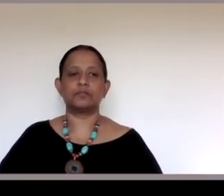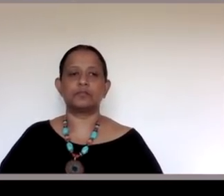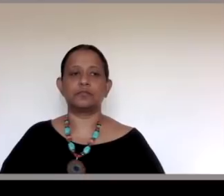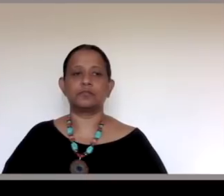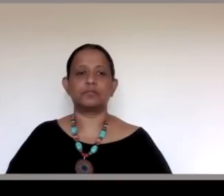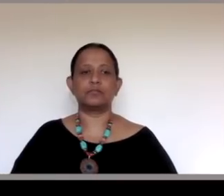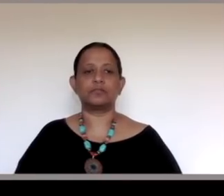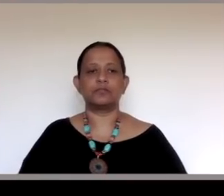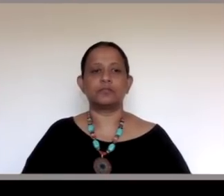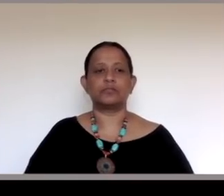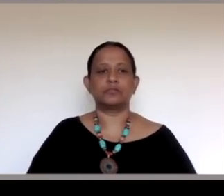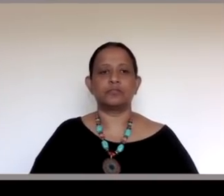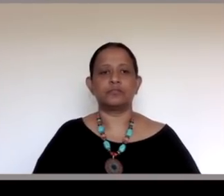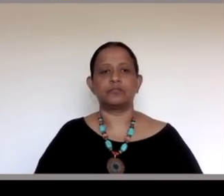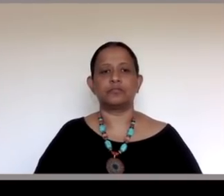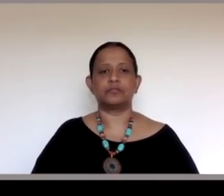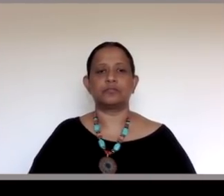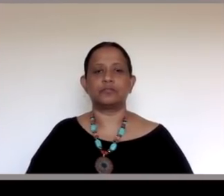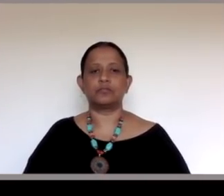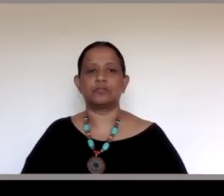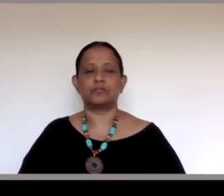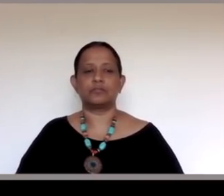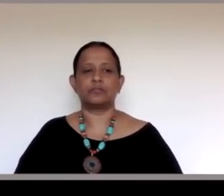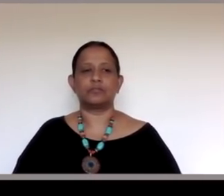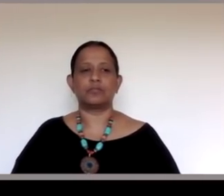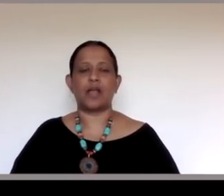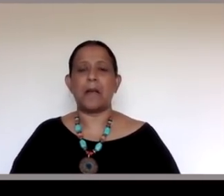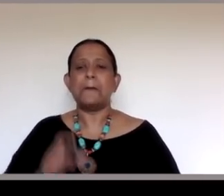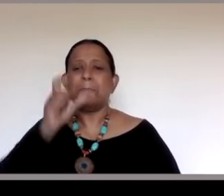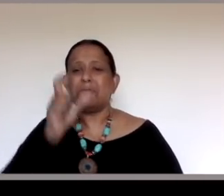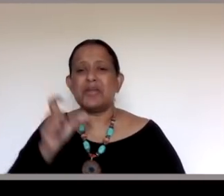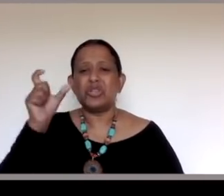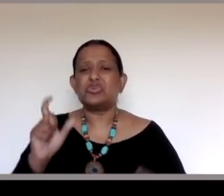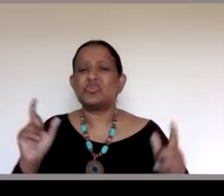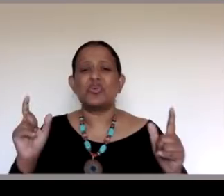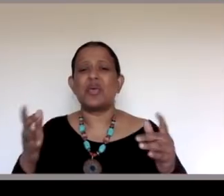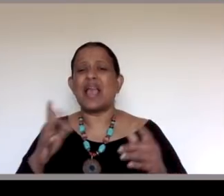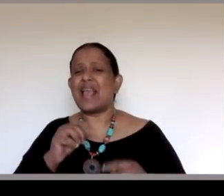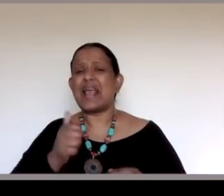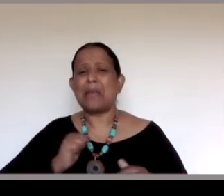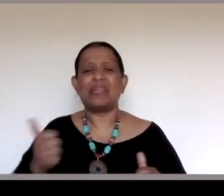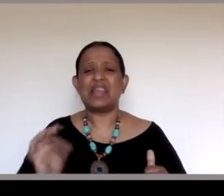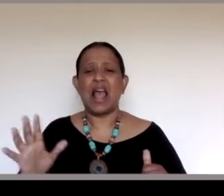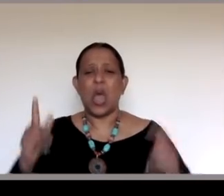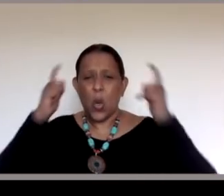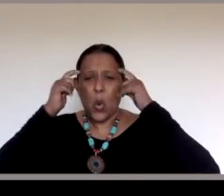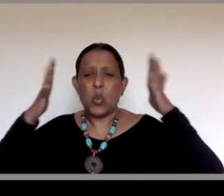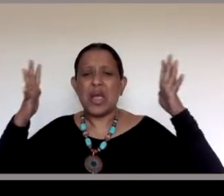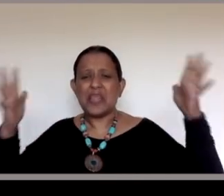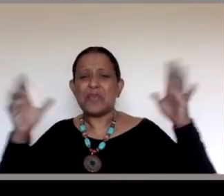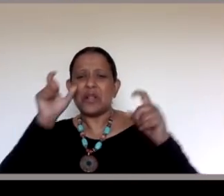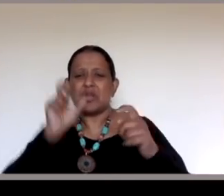அனிப்பத்து பேலுவோ. இதன் மறுபக்கத்தை நாம் பார்த்தால் யடஹத் மனுஷ்யன் சமக கவசென்ன அப்படி கௌரு தகமதி